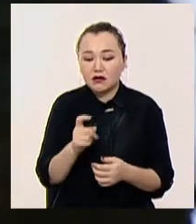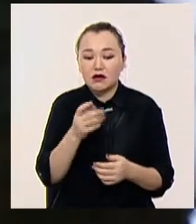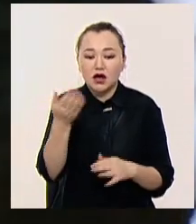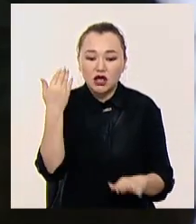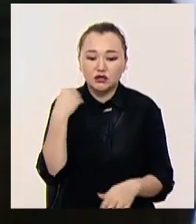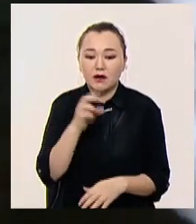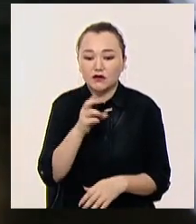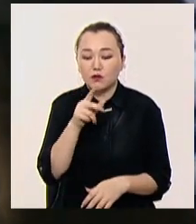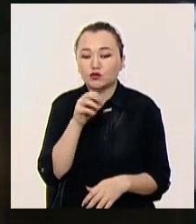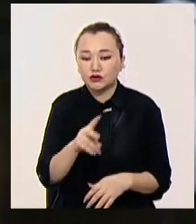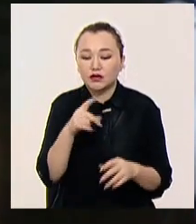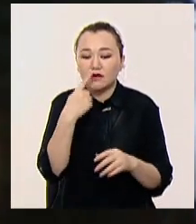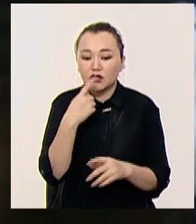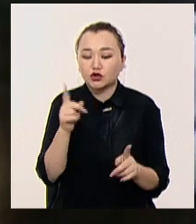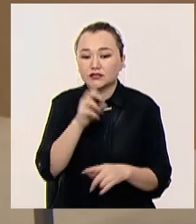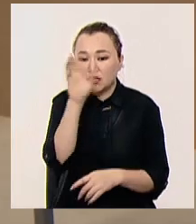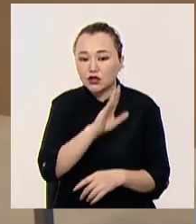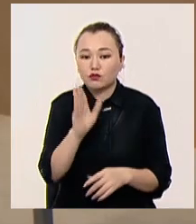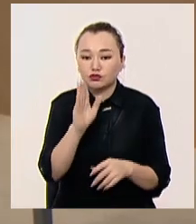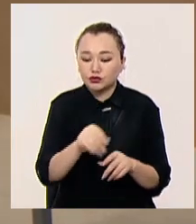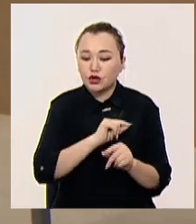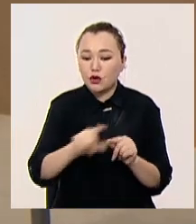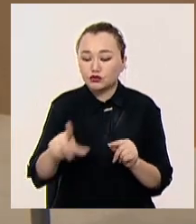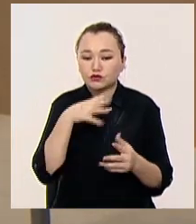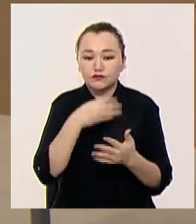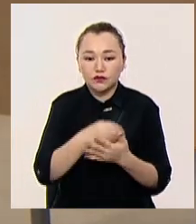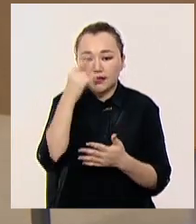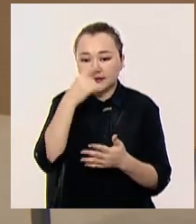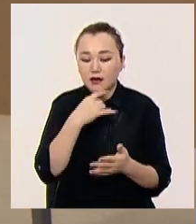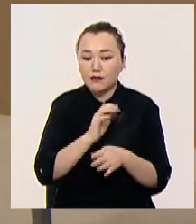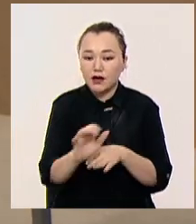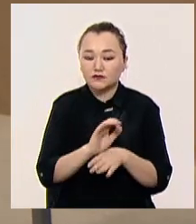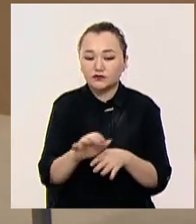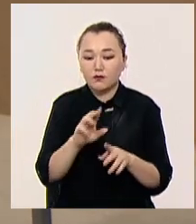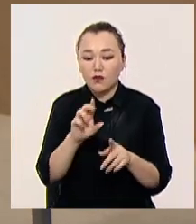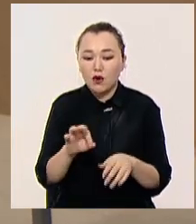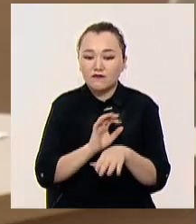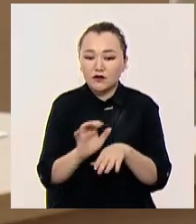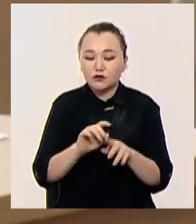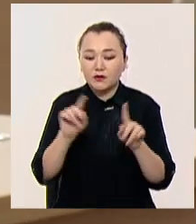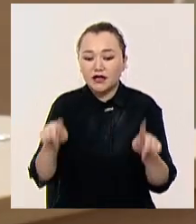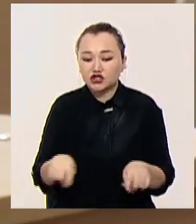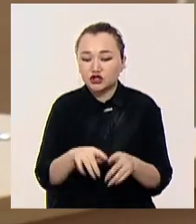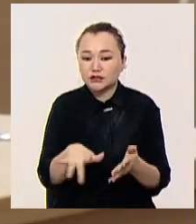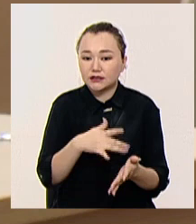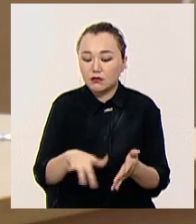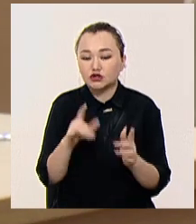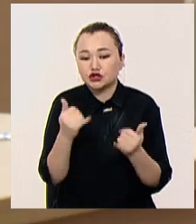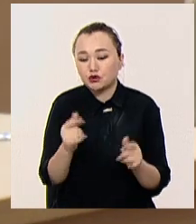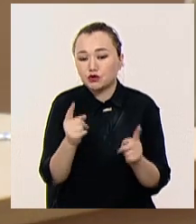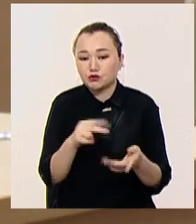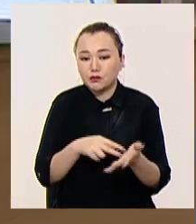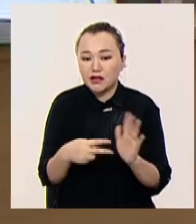Багдат Мусин говорил о том, что в стране будет запущено собственное казахстанское производство по выпуску планшетов. Но сейчас почему-то